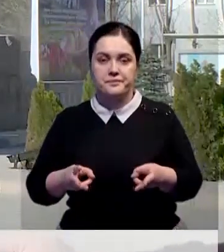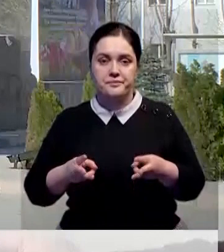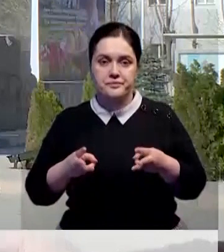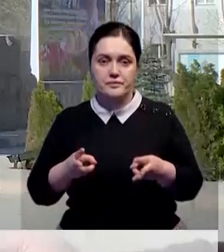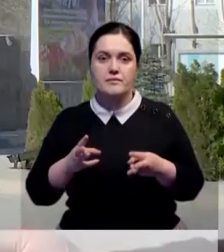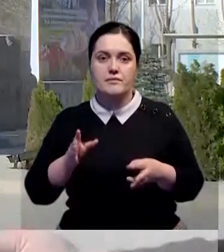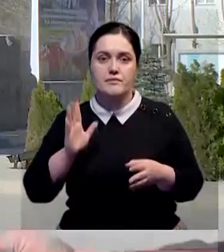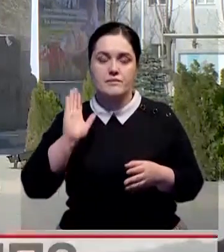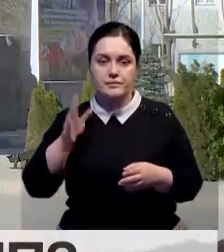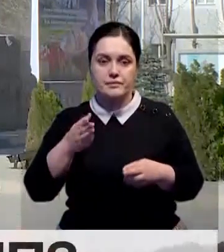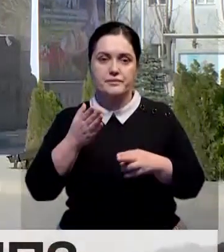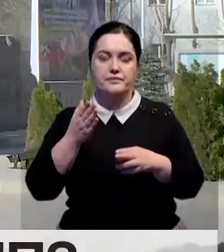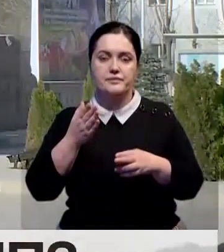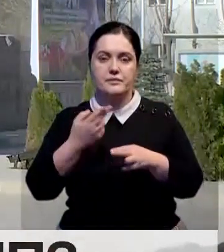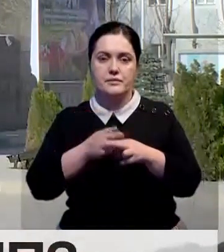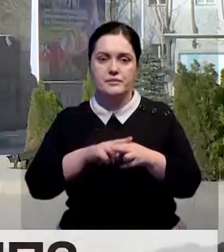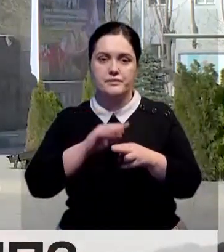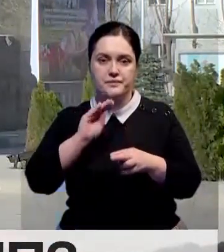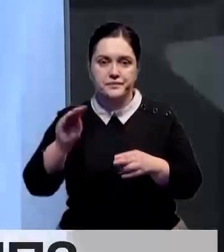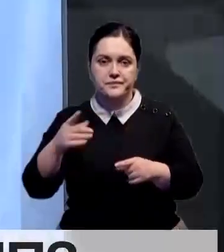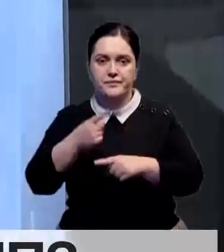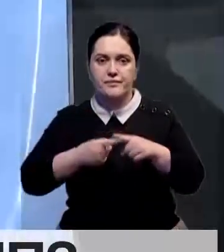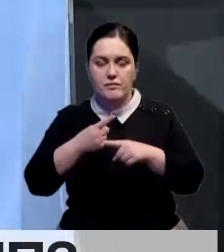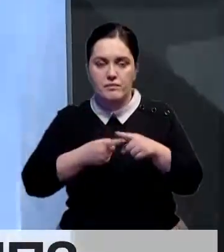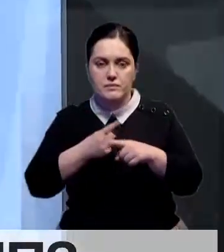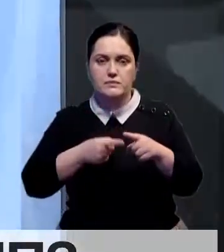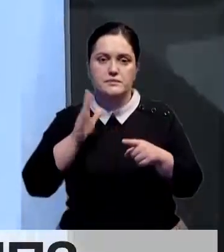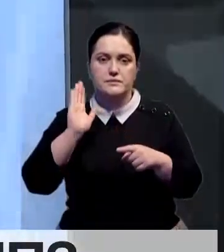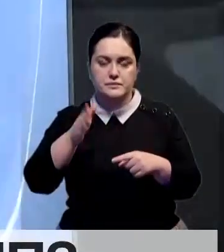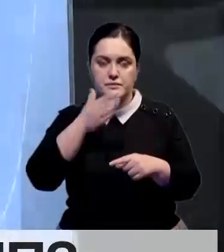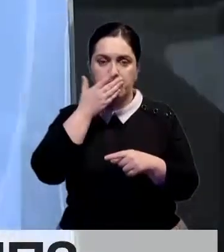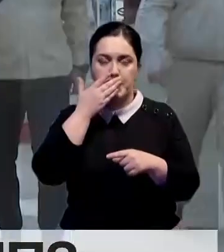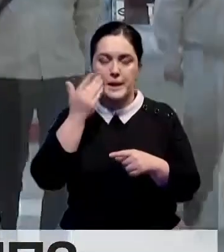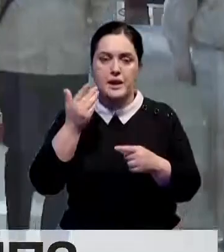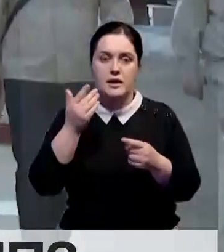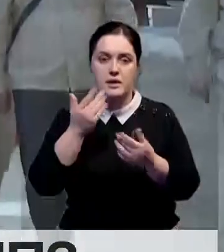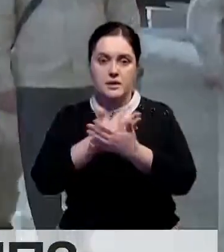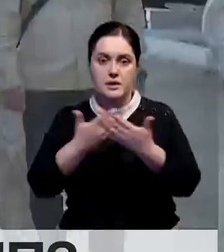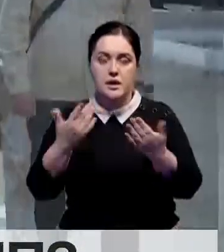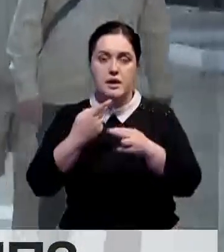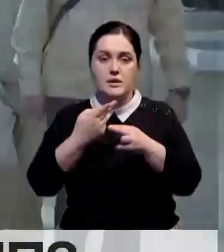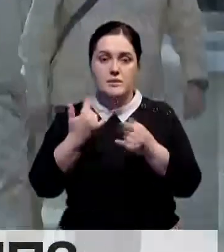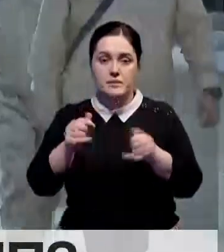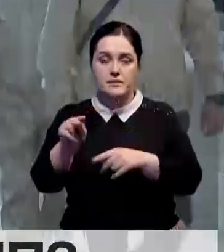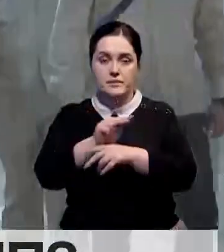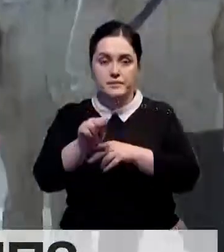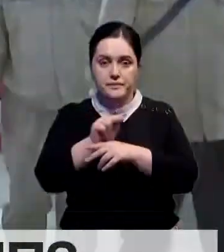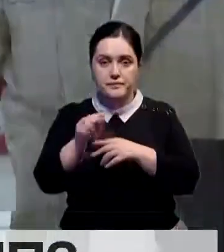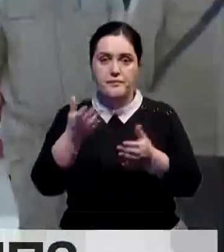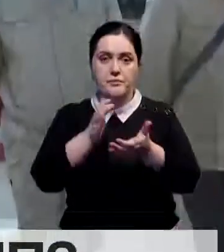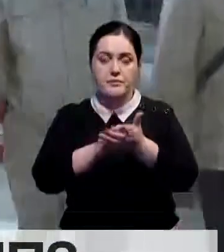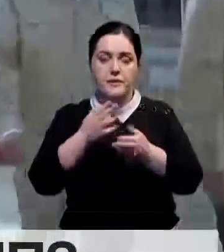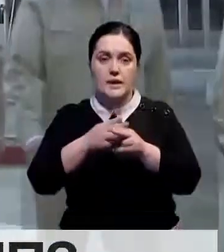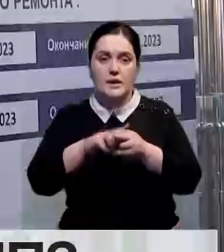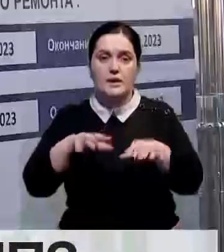шлемовой линии, замена катализатора, установки гидравлического дизельного топлива, перестыка катализатора. С ходом текущего ремонта ознакомился